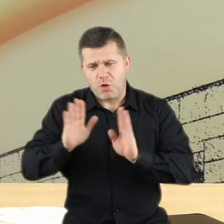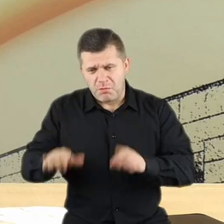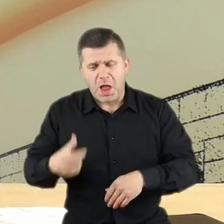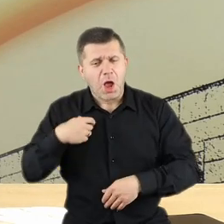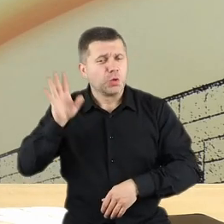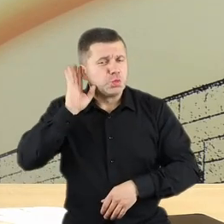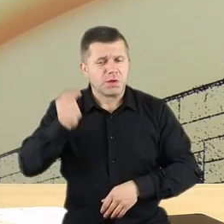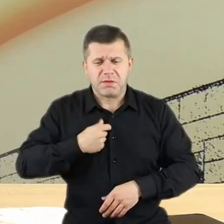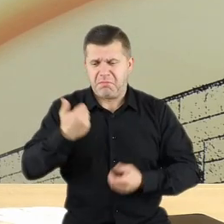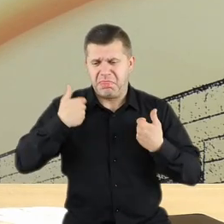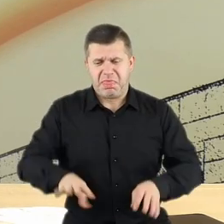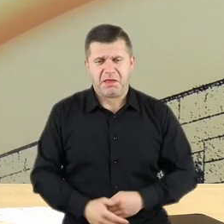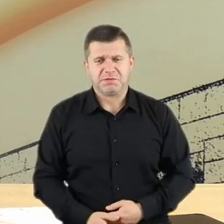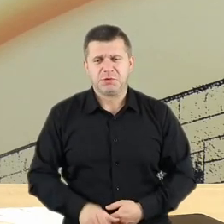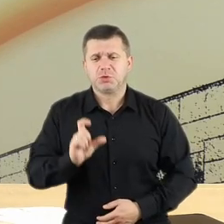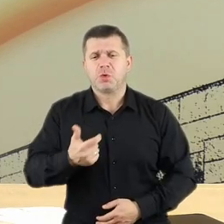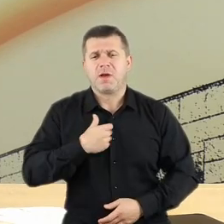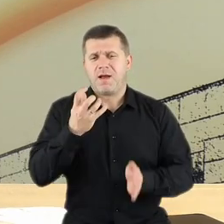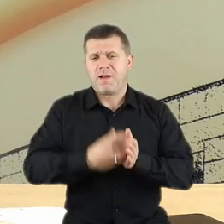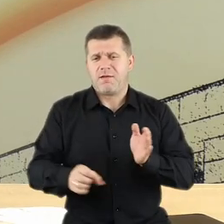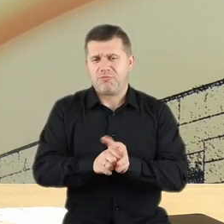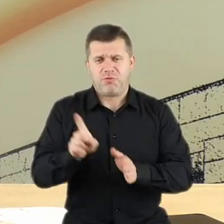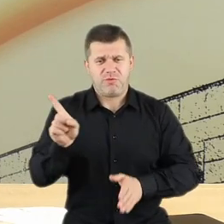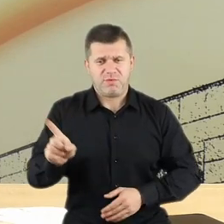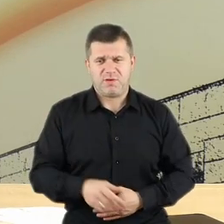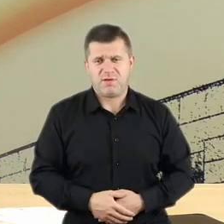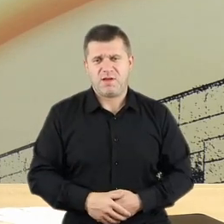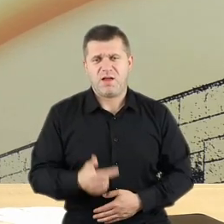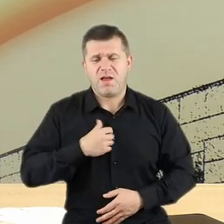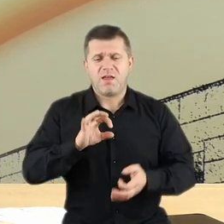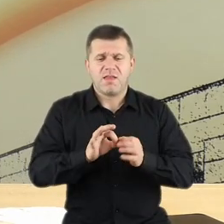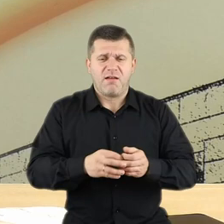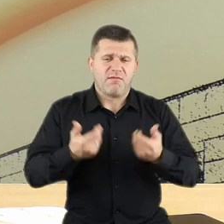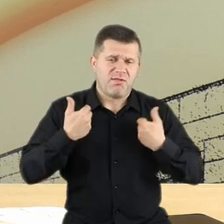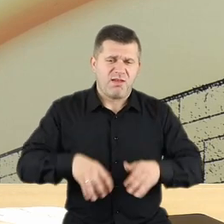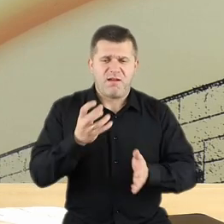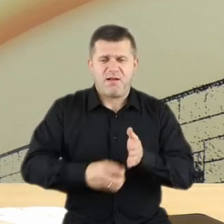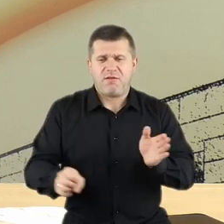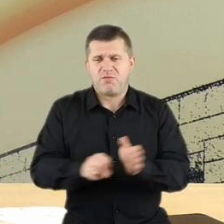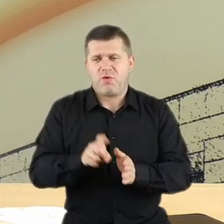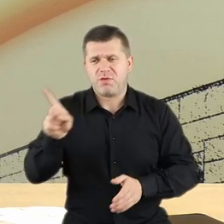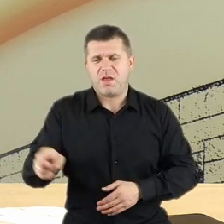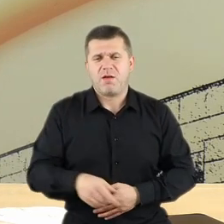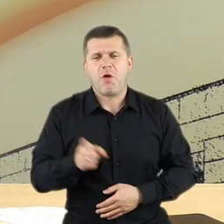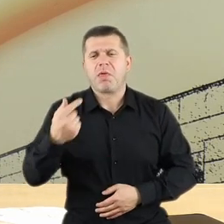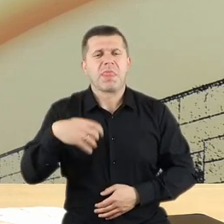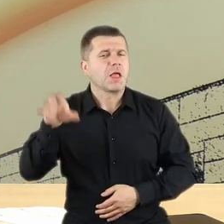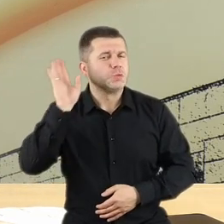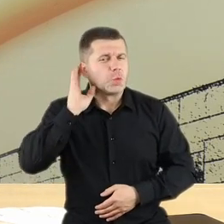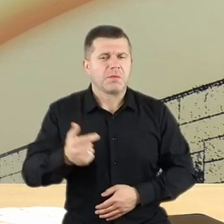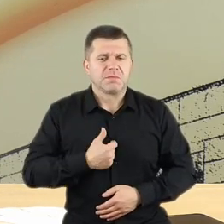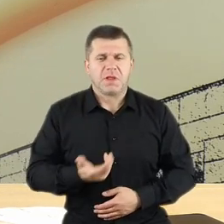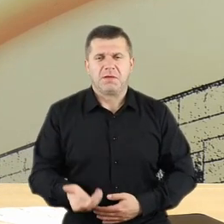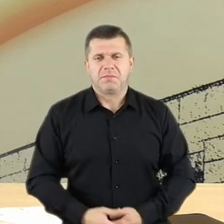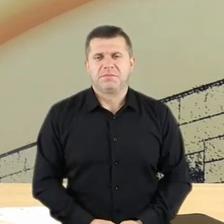Słychać mnie już nie chce nawet co ja gadam do niego a nie się nawet gadać nie chce do niego bo wiem że oni tak nie słucha i tak nie